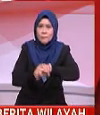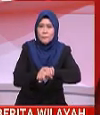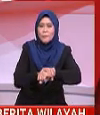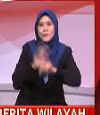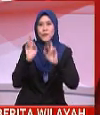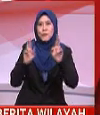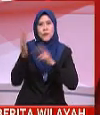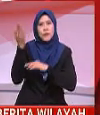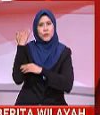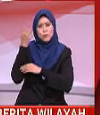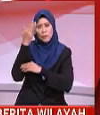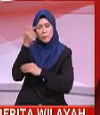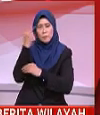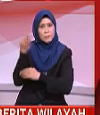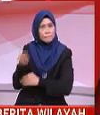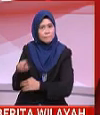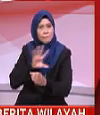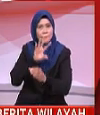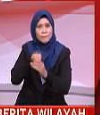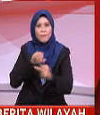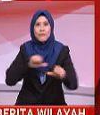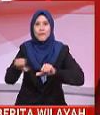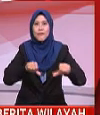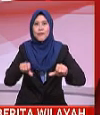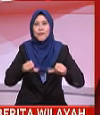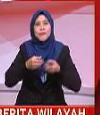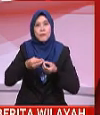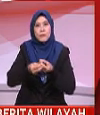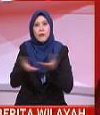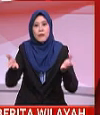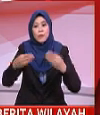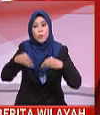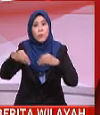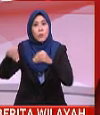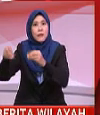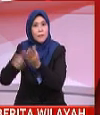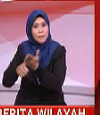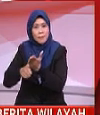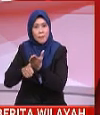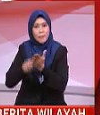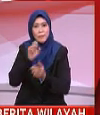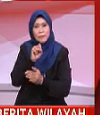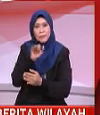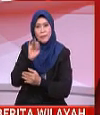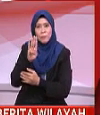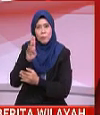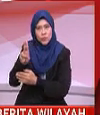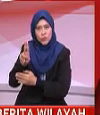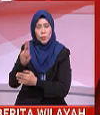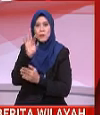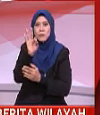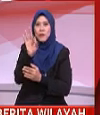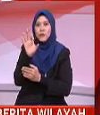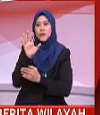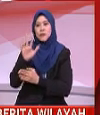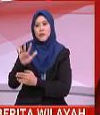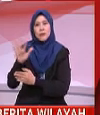Rabu lalu kerana disyaki terlibat dalam aktiviti pengedaran dan menjual dadah jenis syabu bernilai